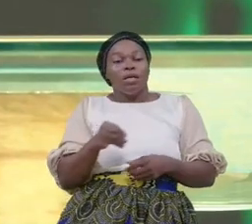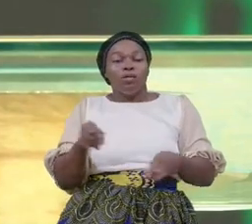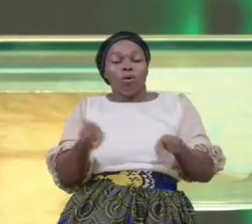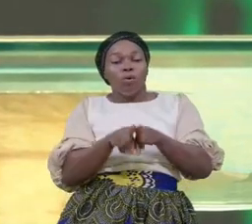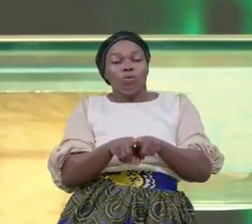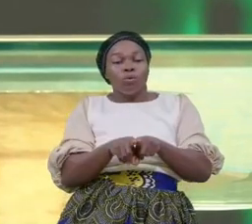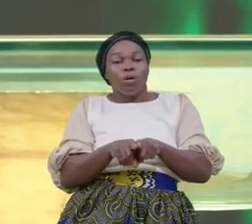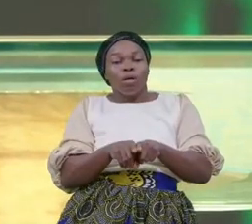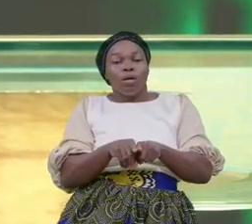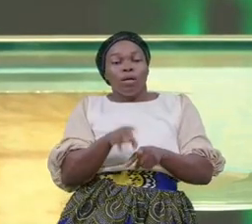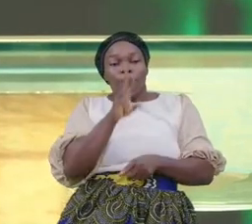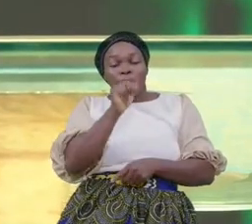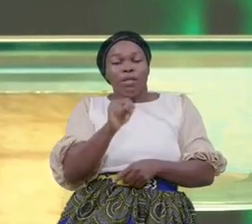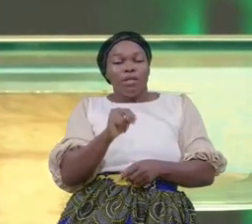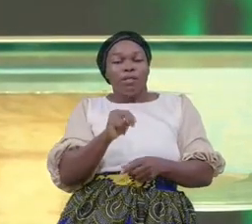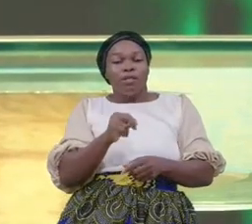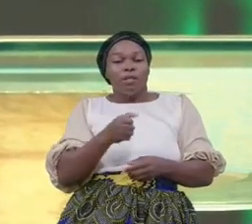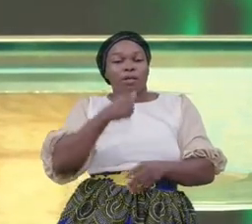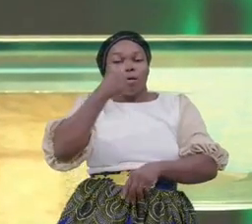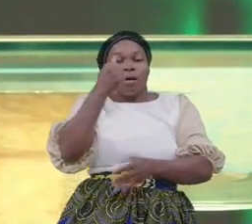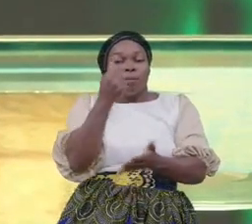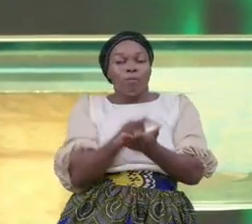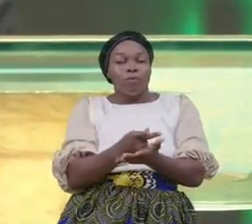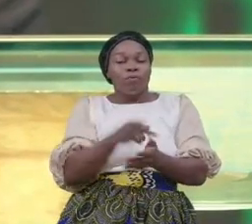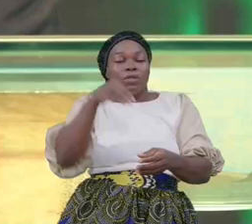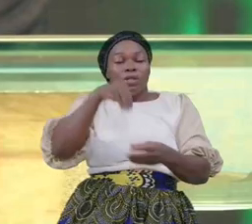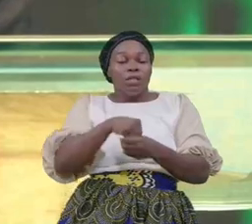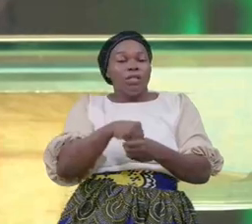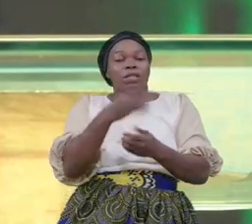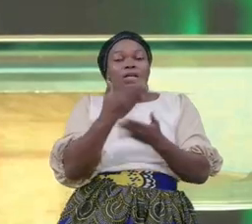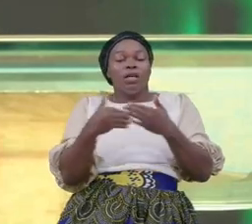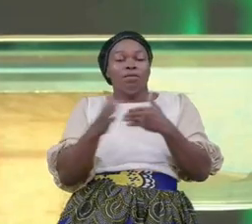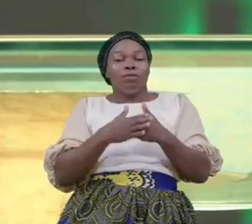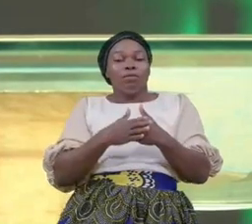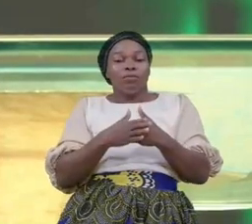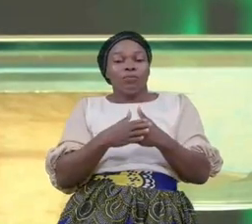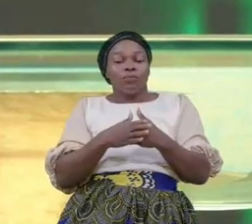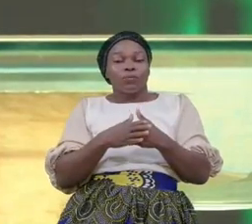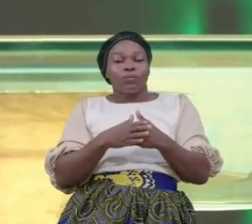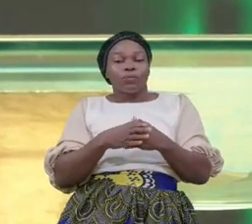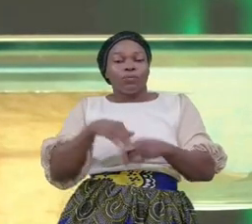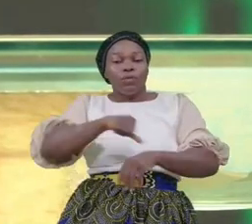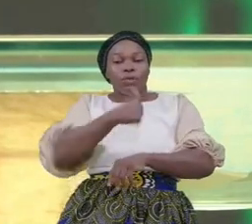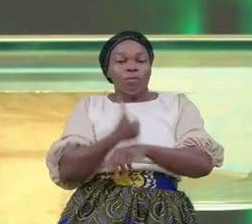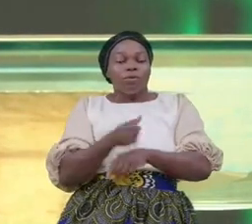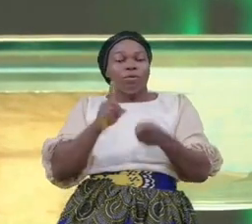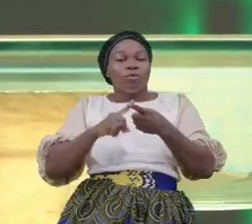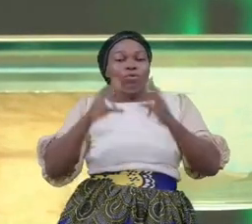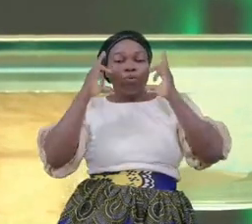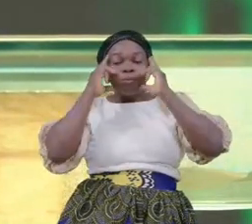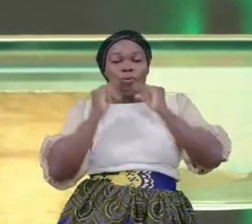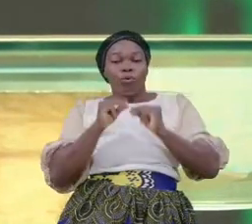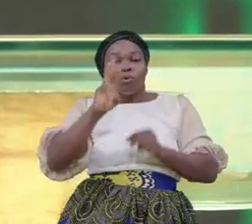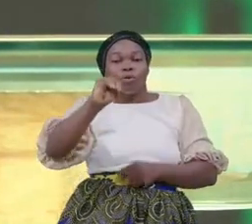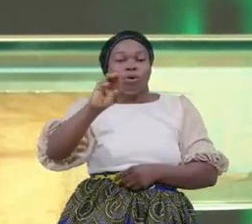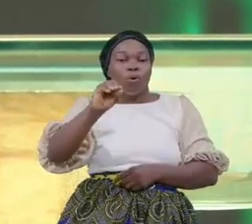a été scellé au ciel. Parce que c'était confirmé à Moïse. Cette même promesse,